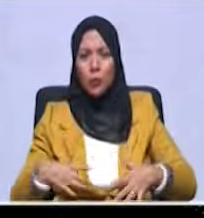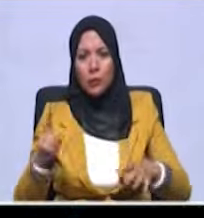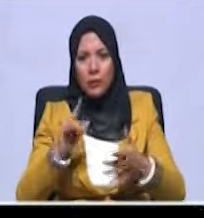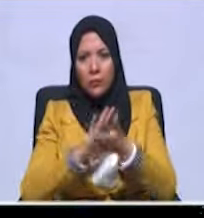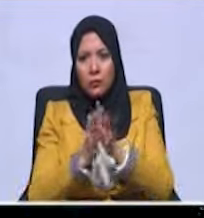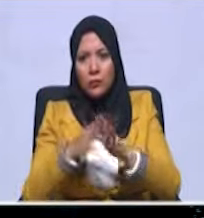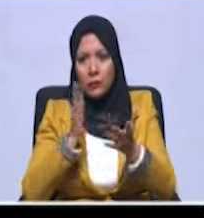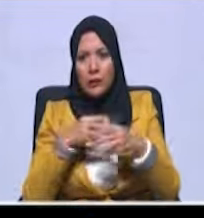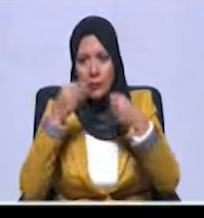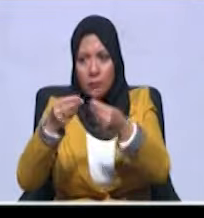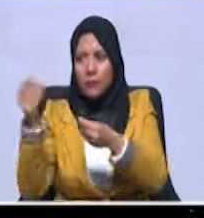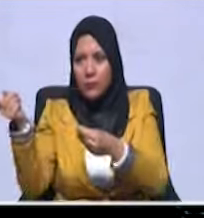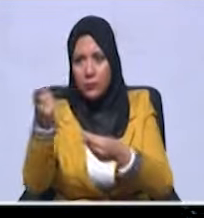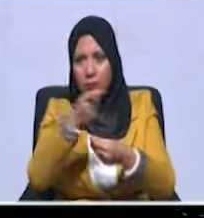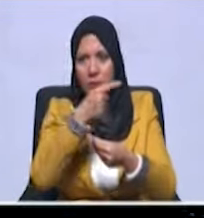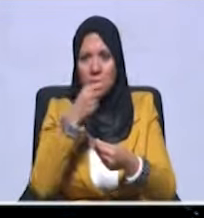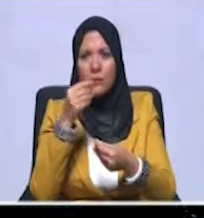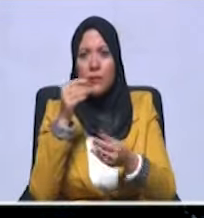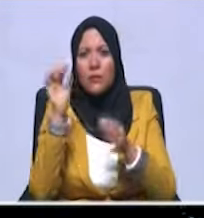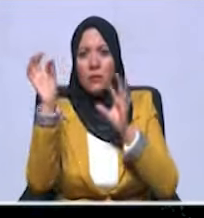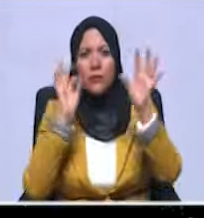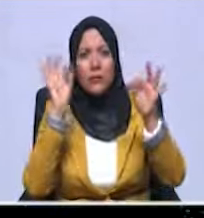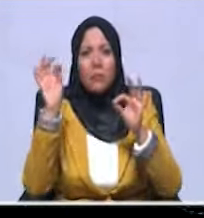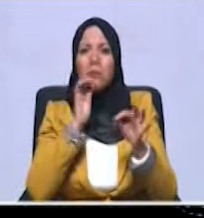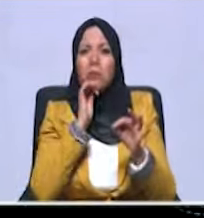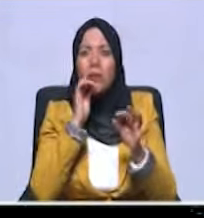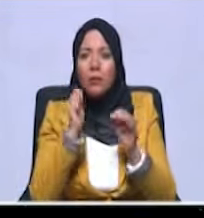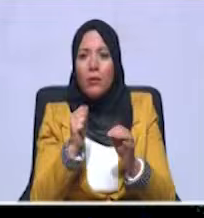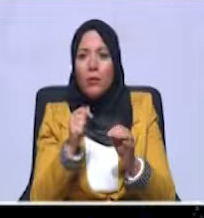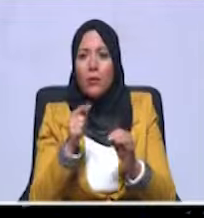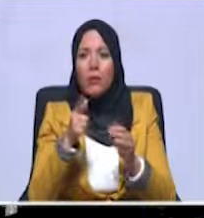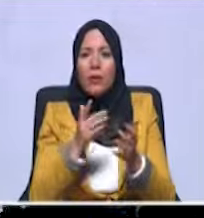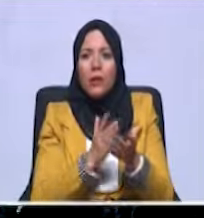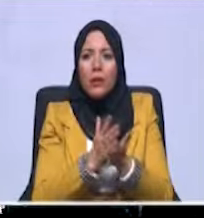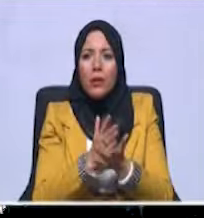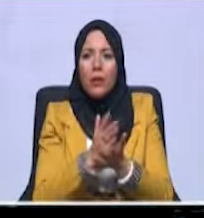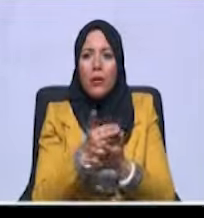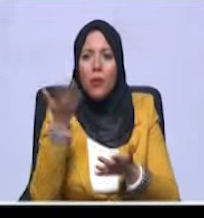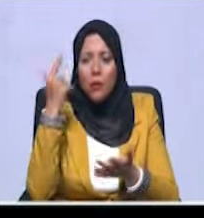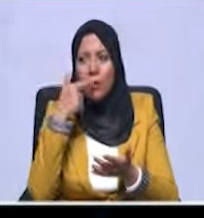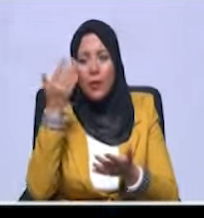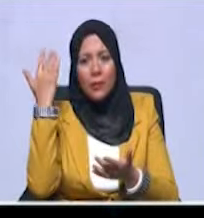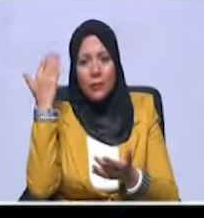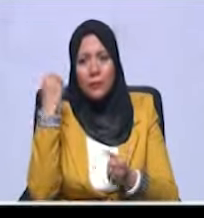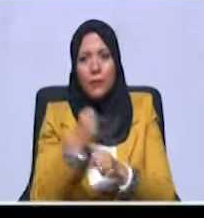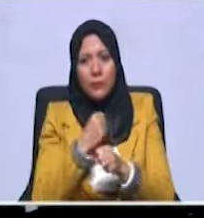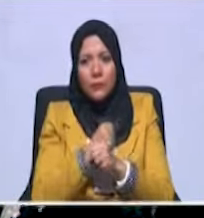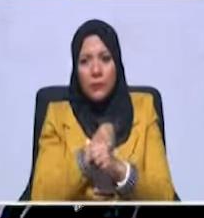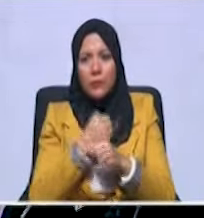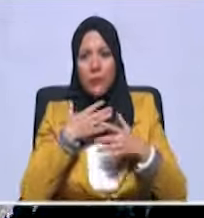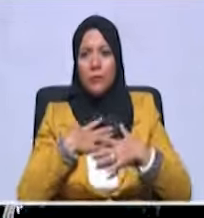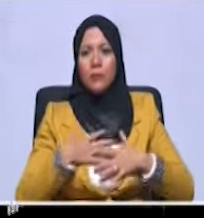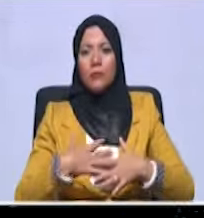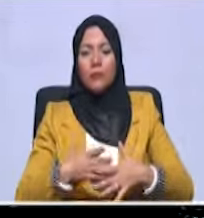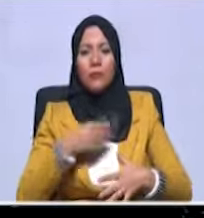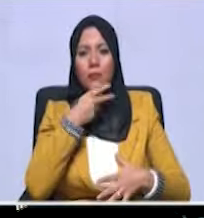لاني كنت تصدقت بمعظمها، كان فاضل عندي شويه حاجات بسيطه قوي. هو كان لو تتذكر يعني في اعماله كان يهتم